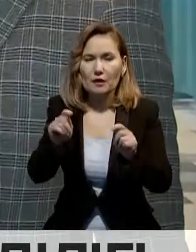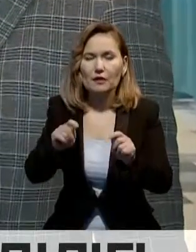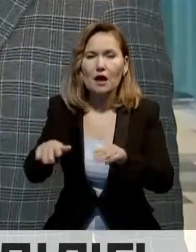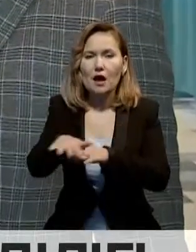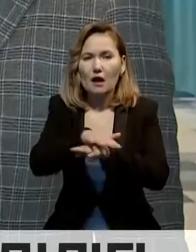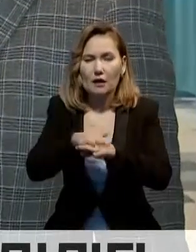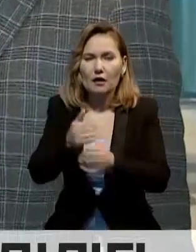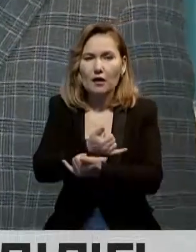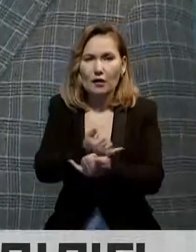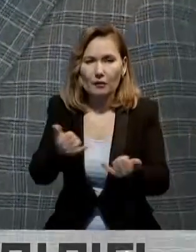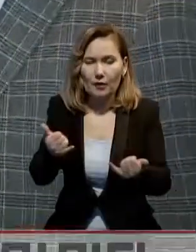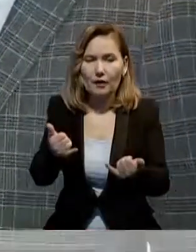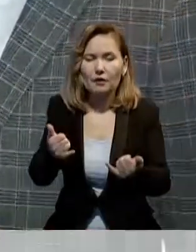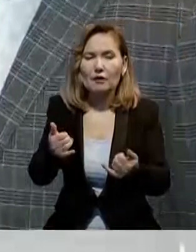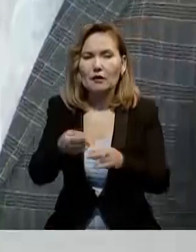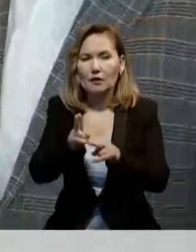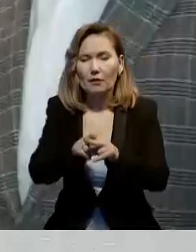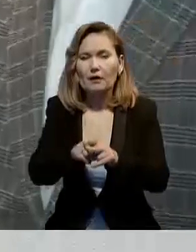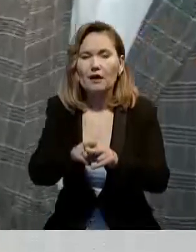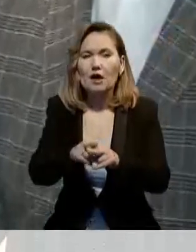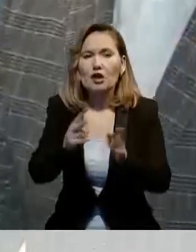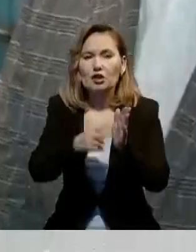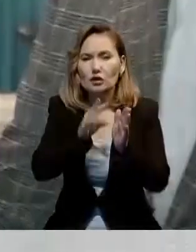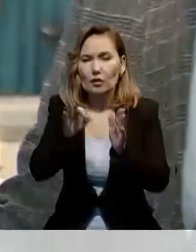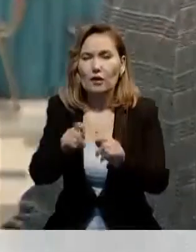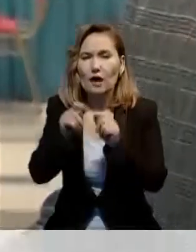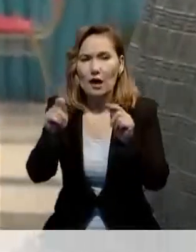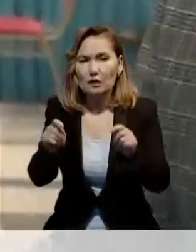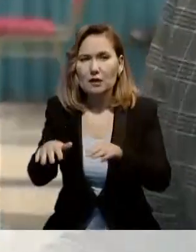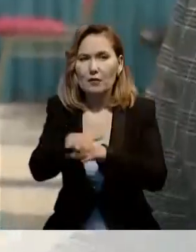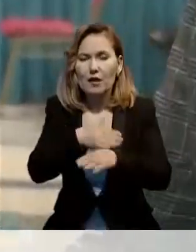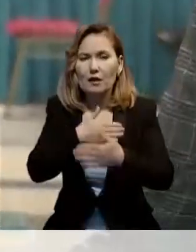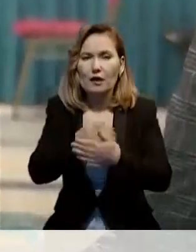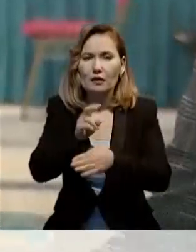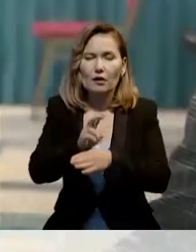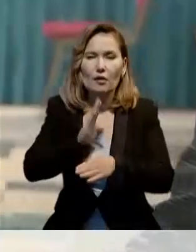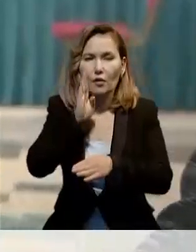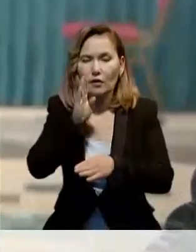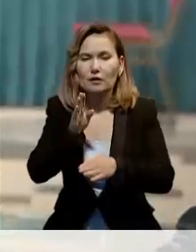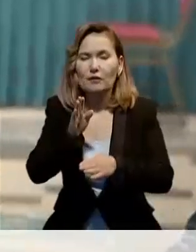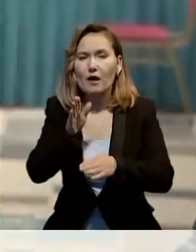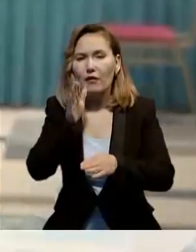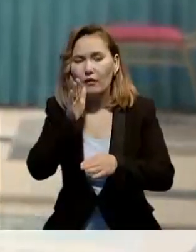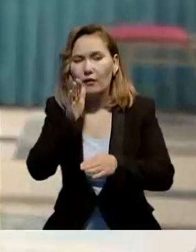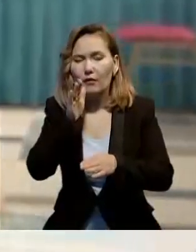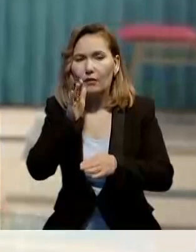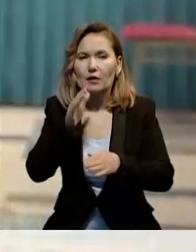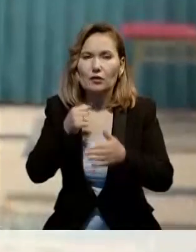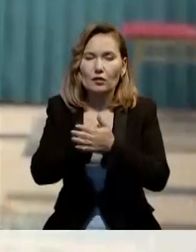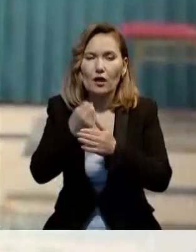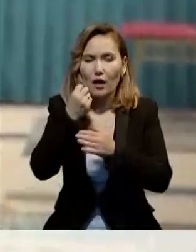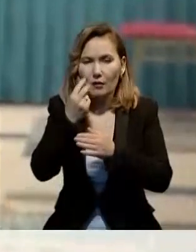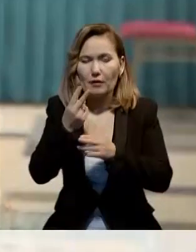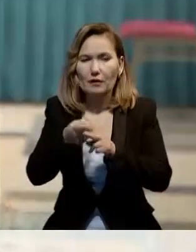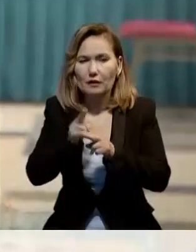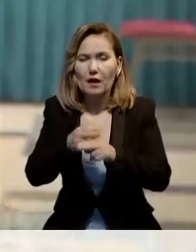сайлаушыларға есігіміз ашылып, содан бері дауыс беріп жатыр. Қазіргі сайлаушылардың белсенділігі таңертеңнен түске дейін белсенді болған. Қазір